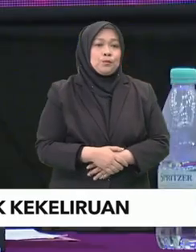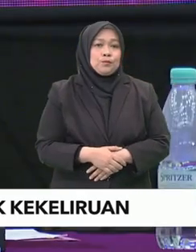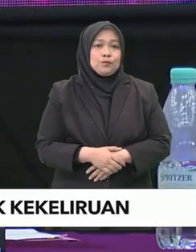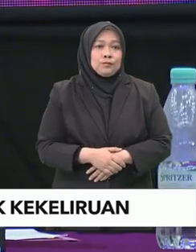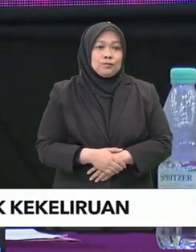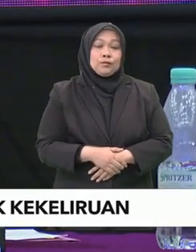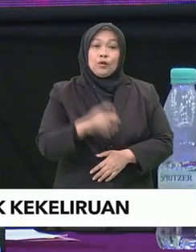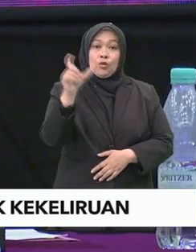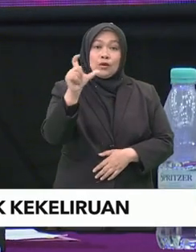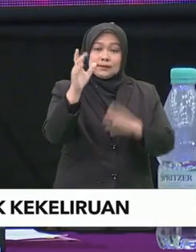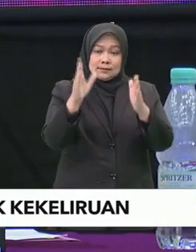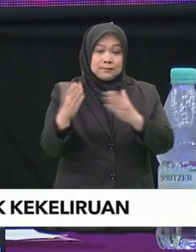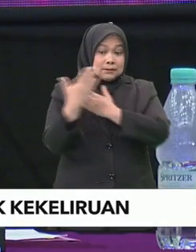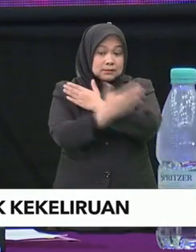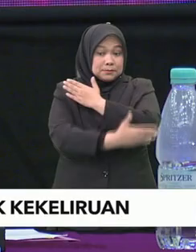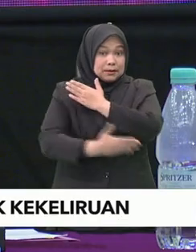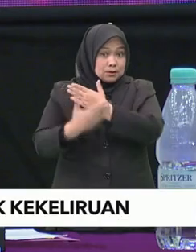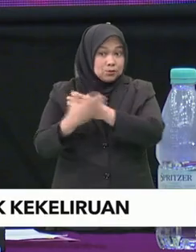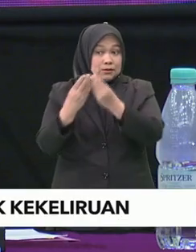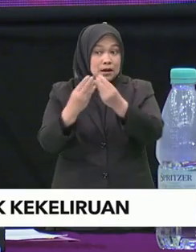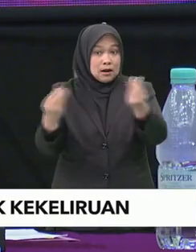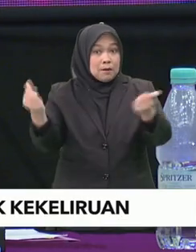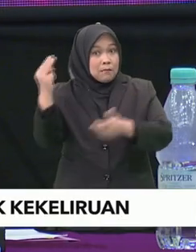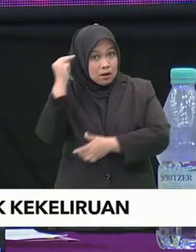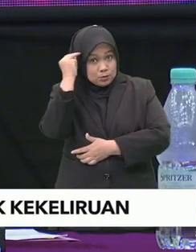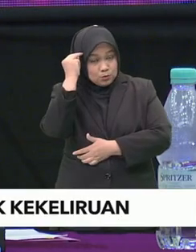umat Islam di Semenanjung Tanah Melayu